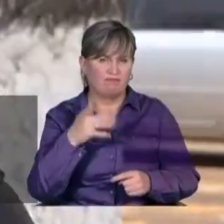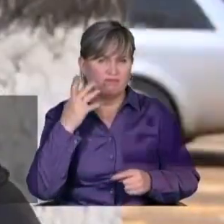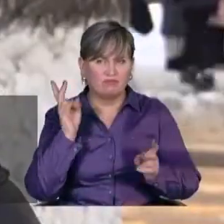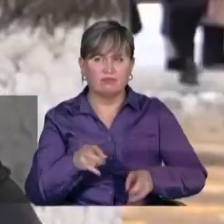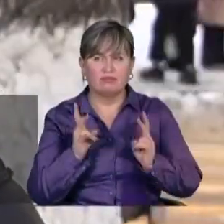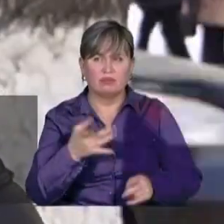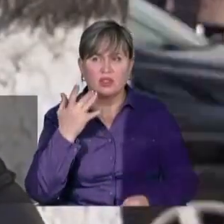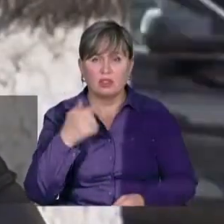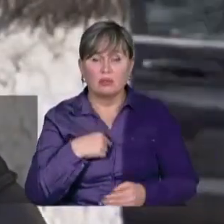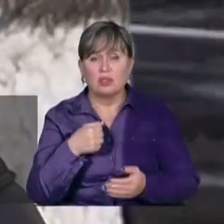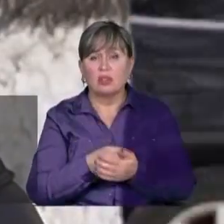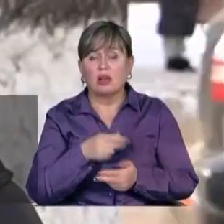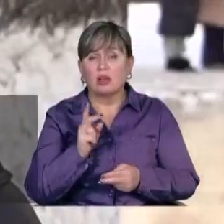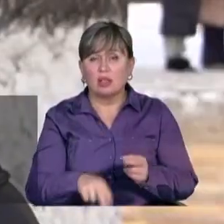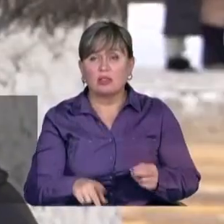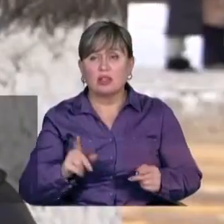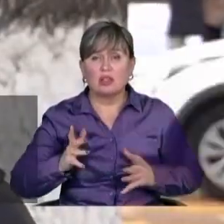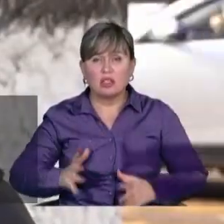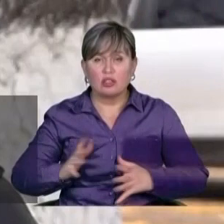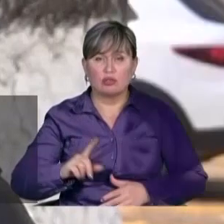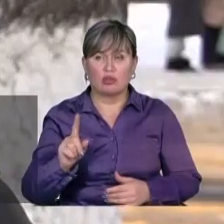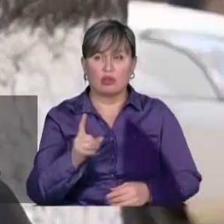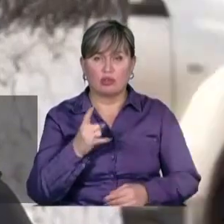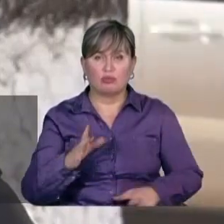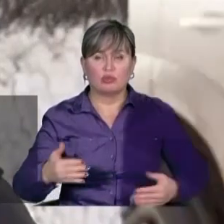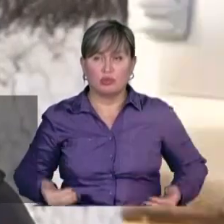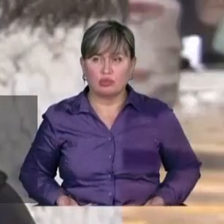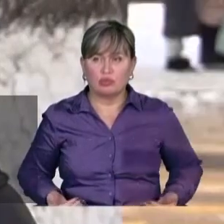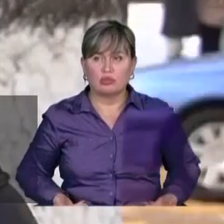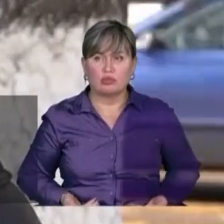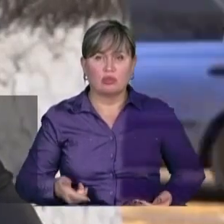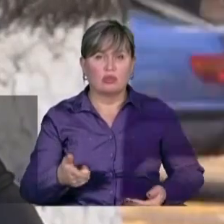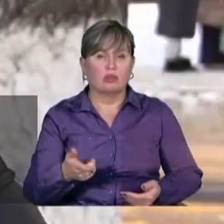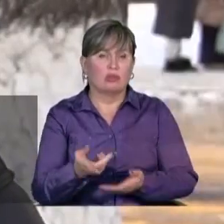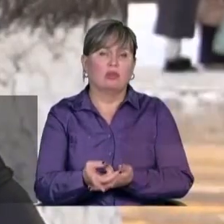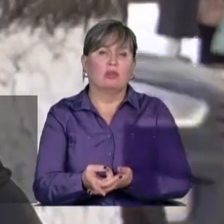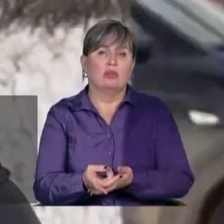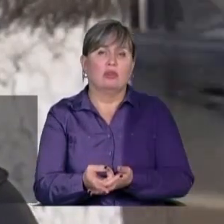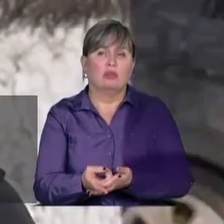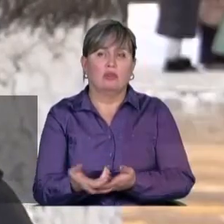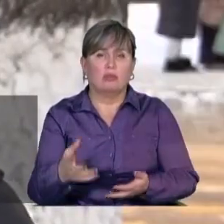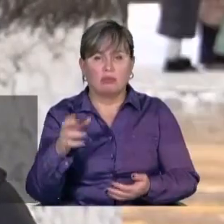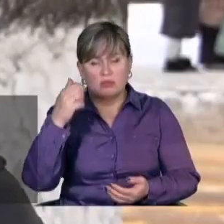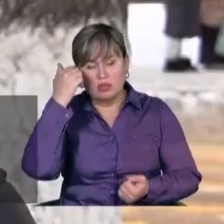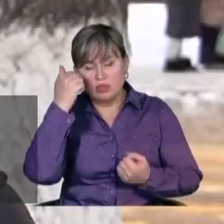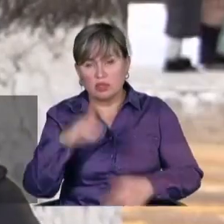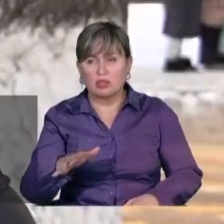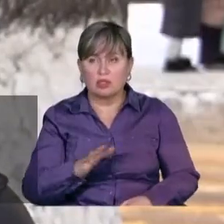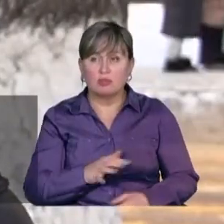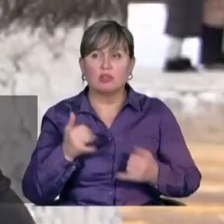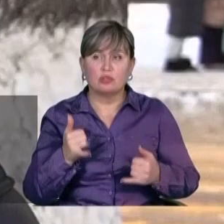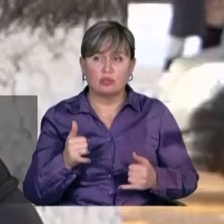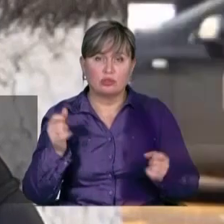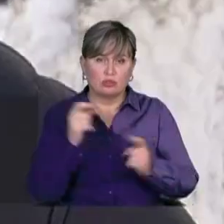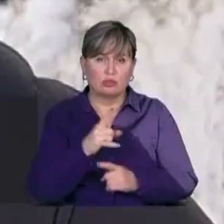Мы до конца надеялись, что ребенок все-таки жив, но он был без движения, то есть был без сознания. Но сейчас мы узнаем,